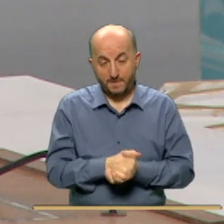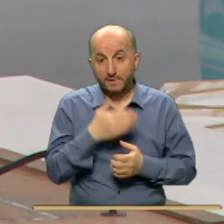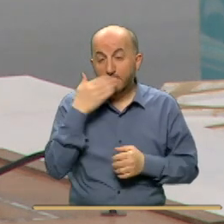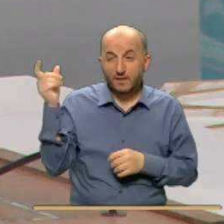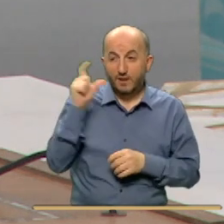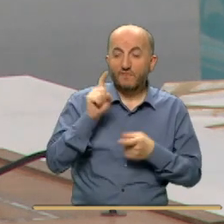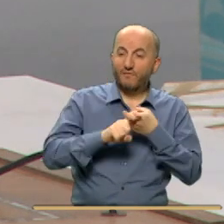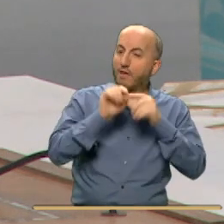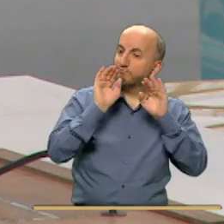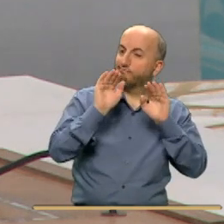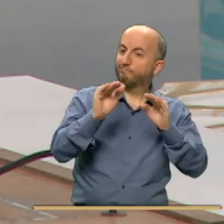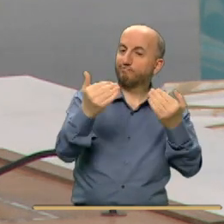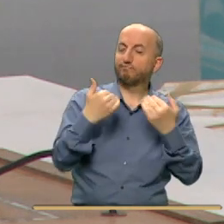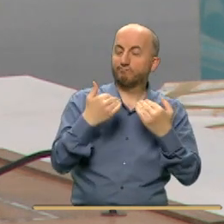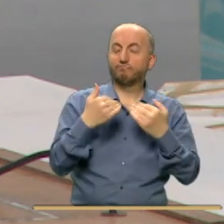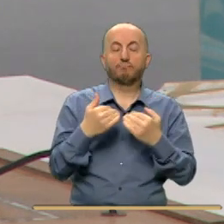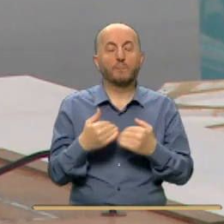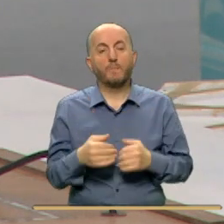Ramazan ve dayanışma.